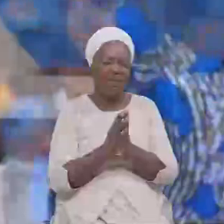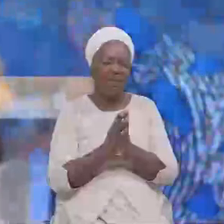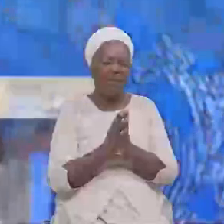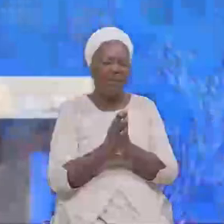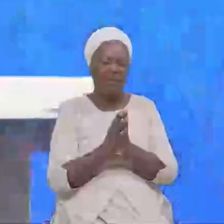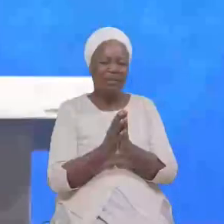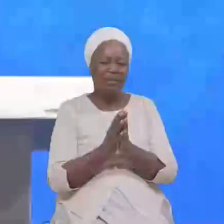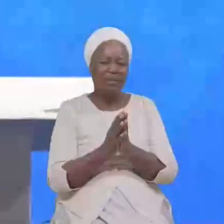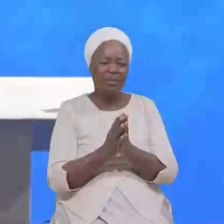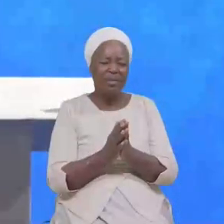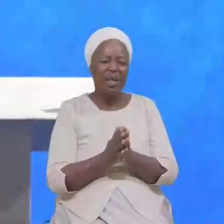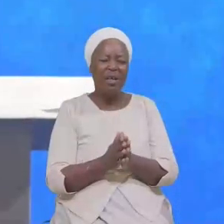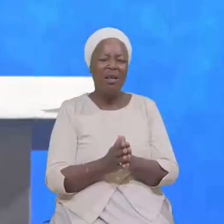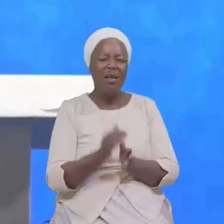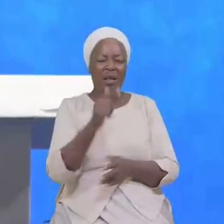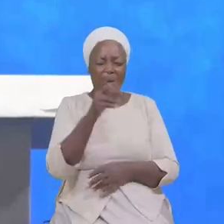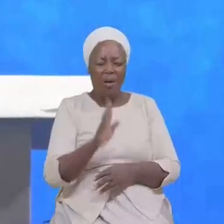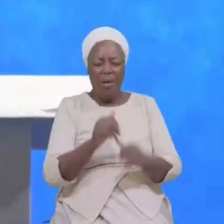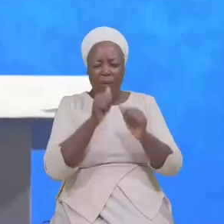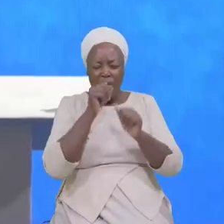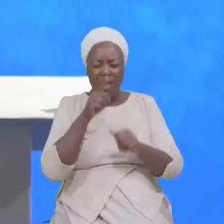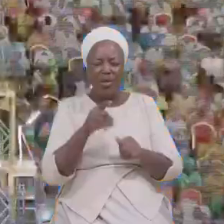Que Dieu vous bénisse, c'est fait.